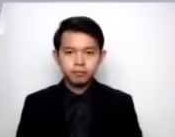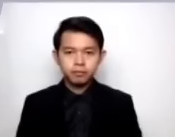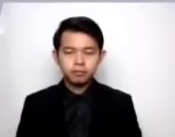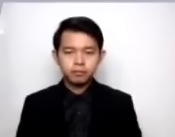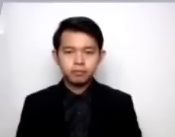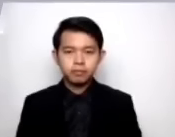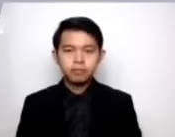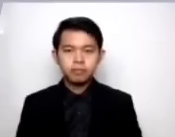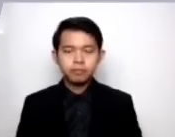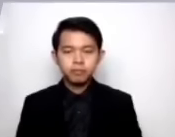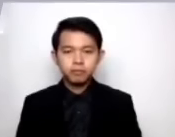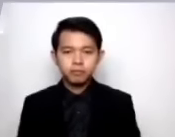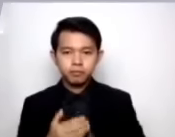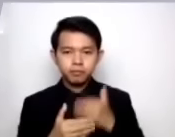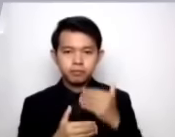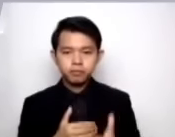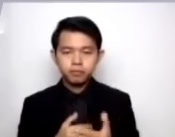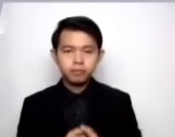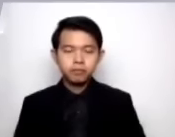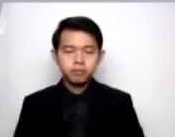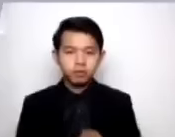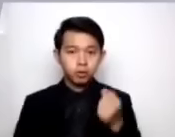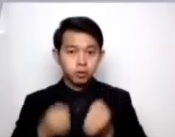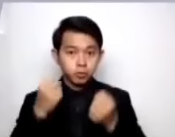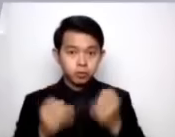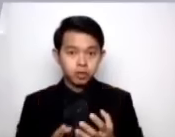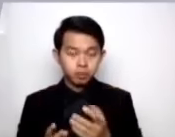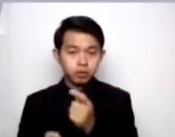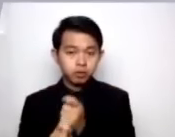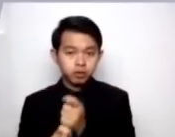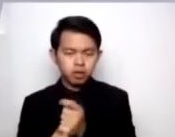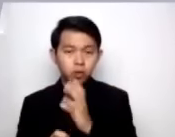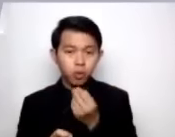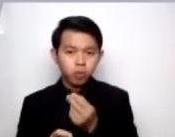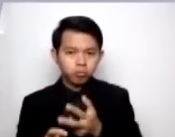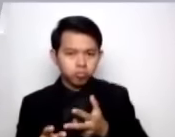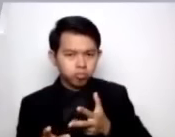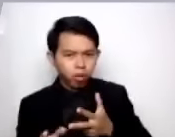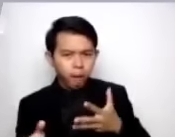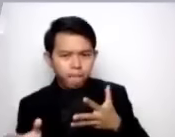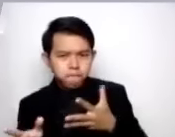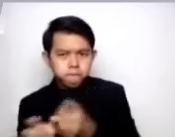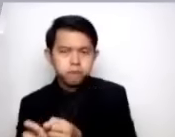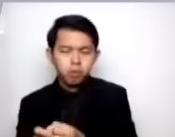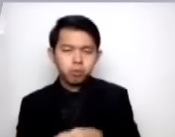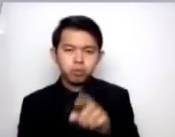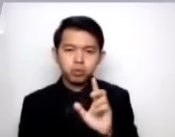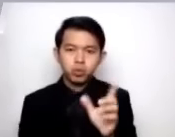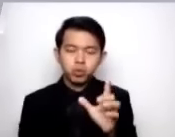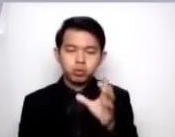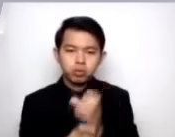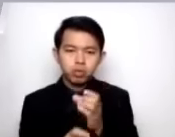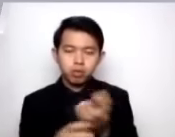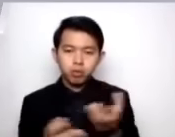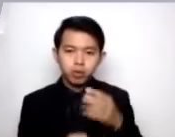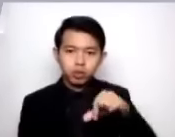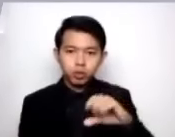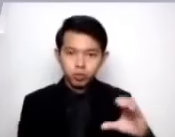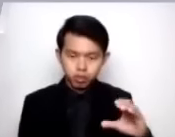Samantala, nakakulong na ang driver ng truck na umararo sa mahigit 20 sasakyan sa Quezon City kung saan 4 ang namatay. Git